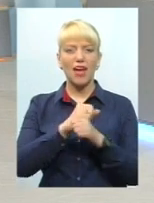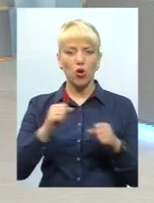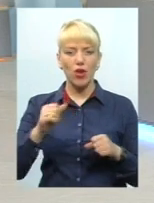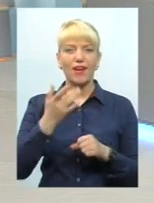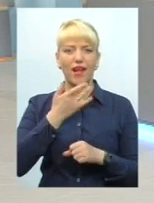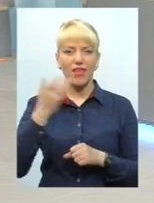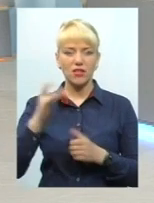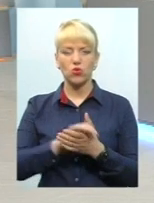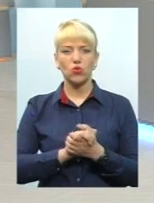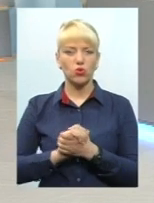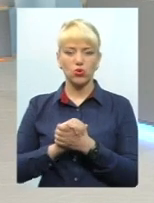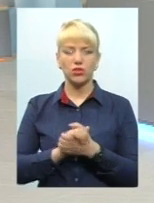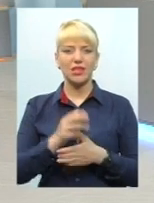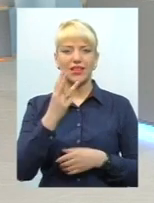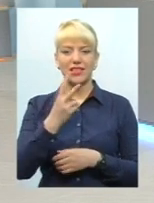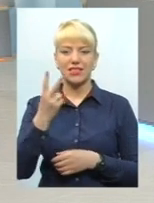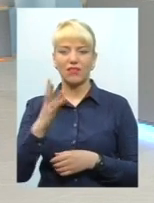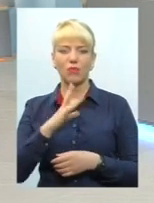32 було двічі нагороджений.